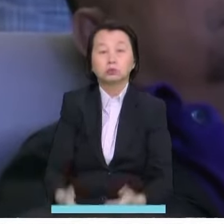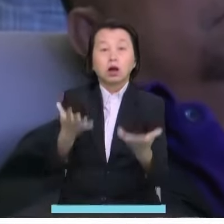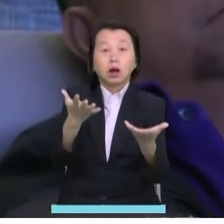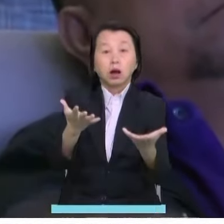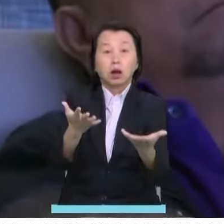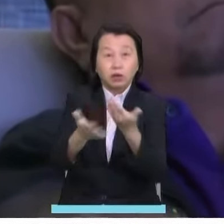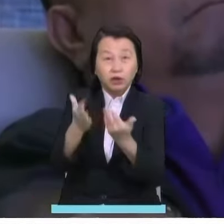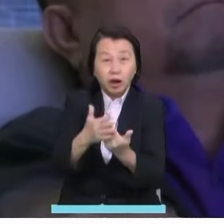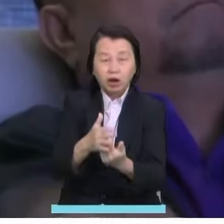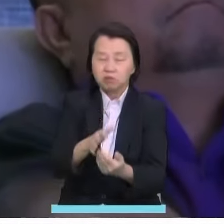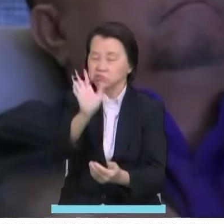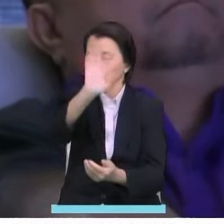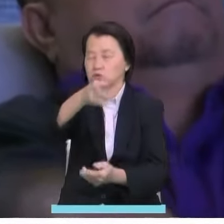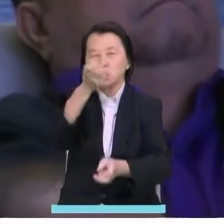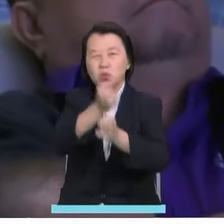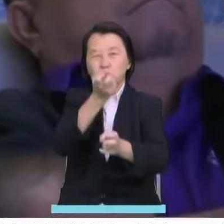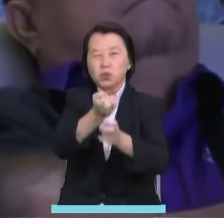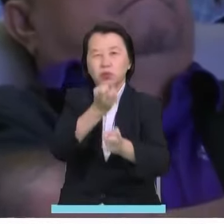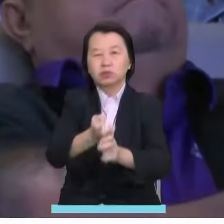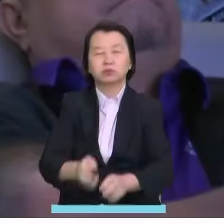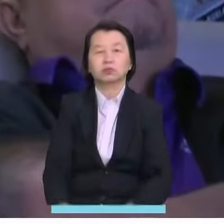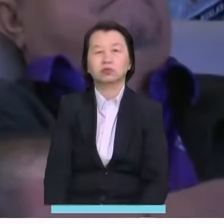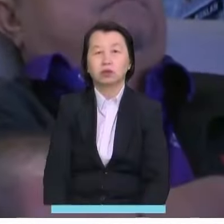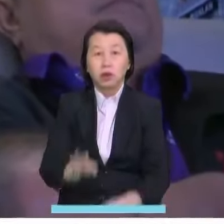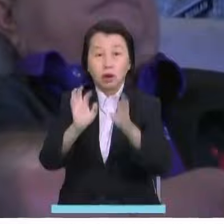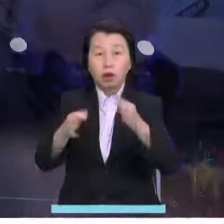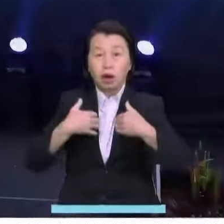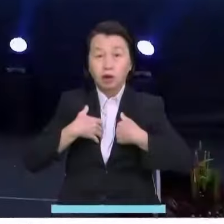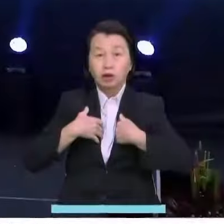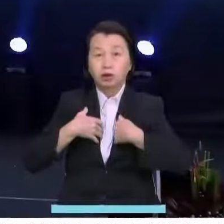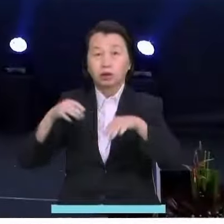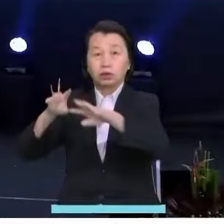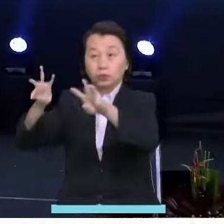Apakah mudah? Tidak mudah, saudara. Kalau ada wilayah